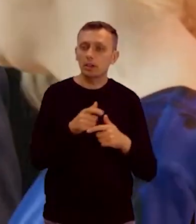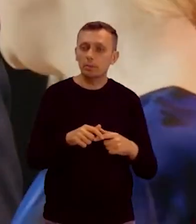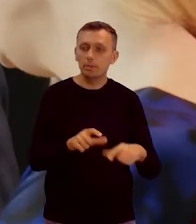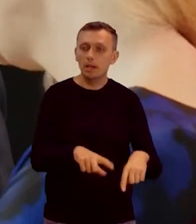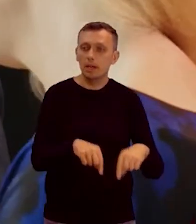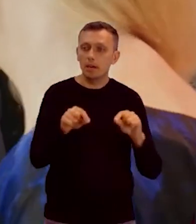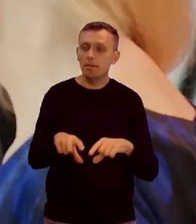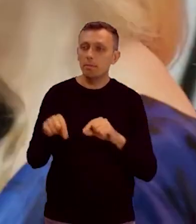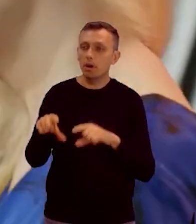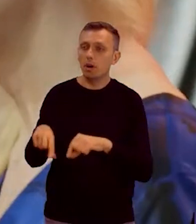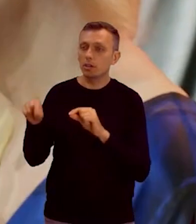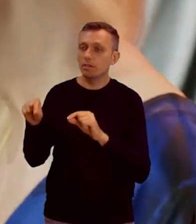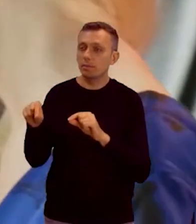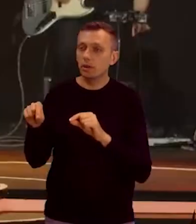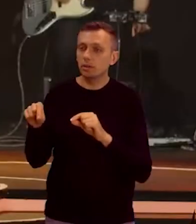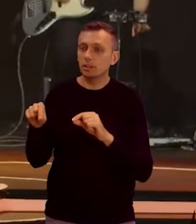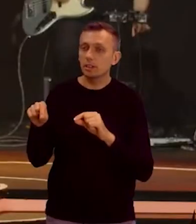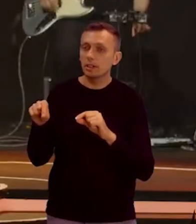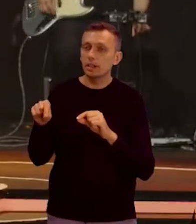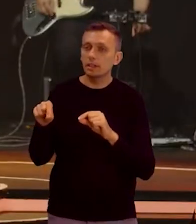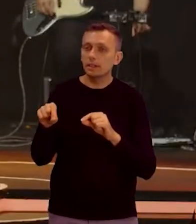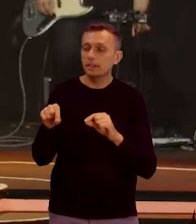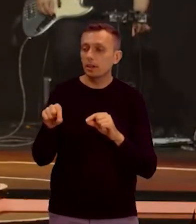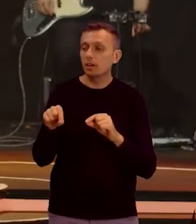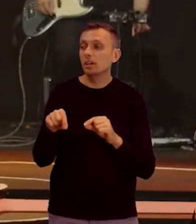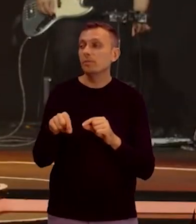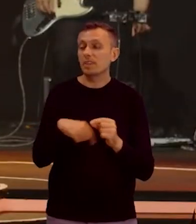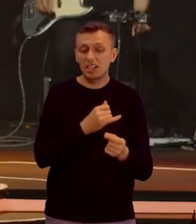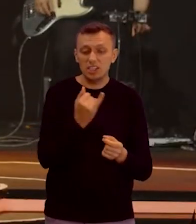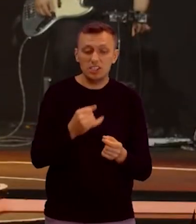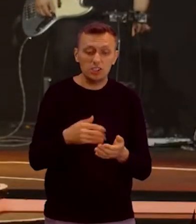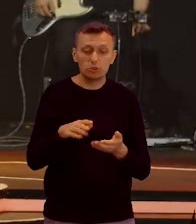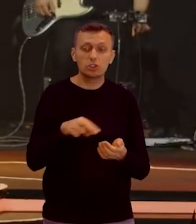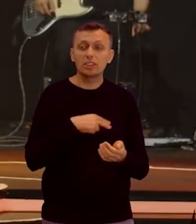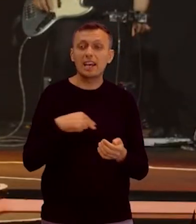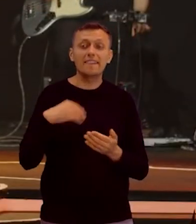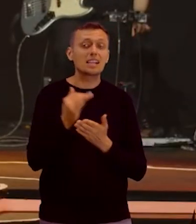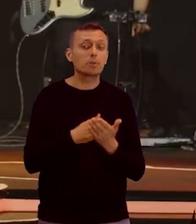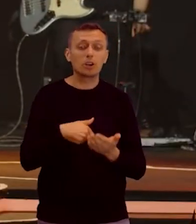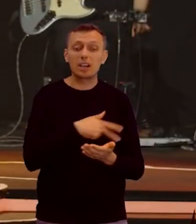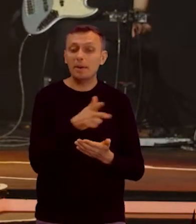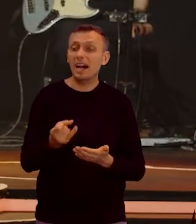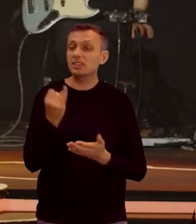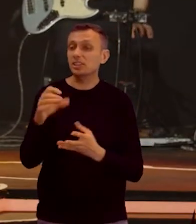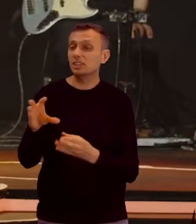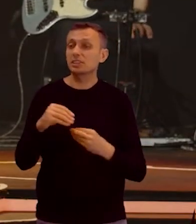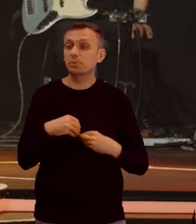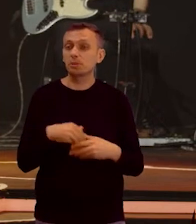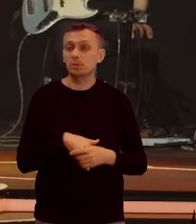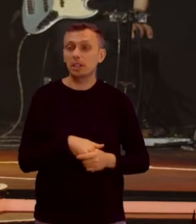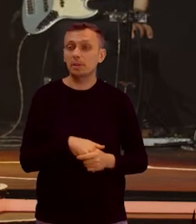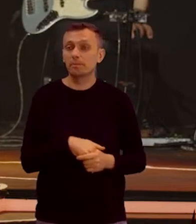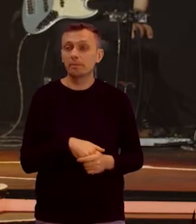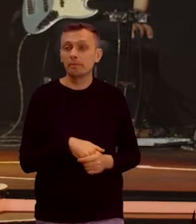psycholog na planie. Edytka, pokaż się proszę, jeżeli z nami jesteś. Wspaniała osoba, która ma wielkie serce i jest dla tych dzieci właściwie w